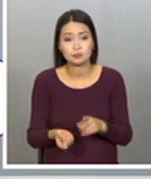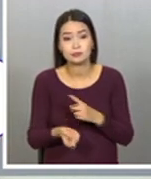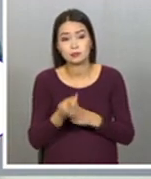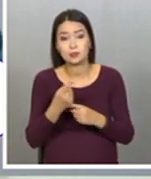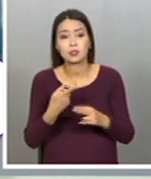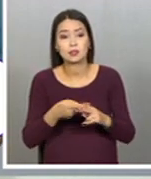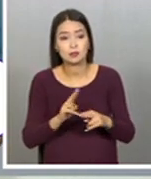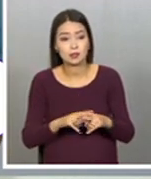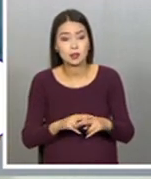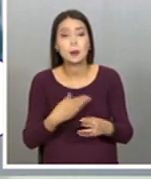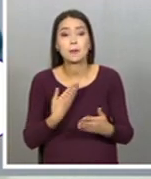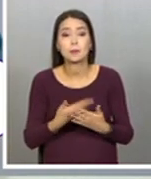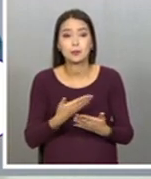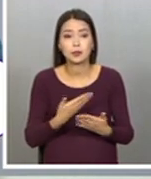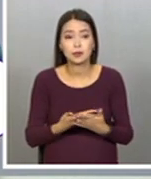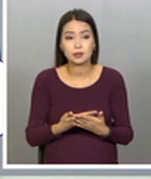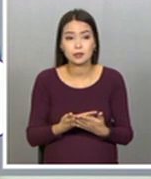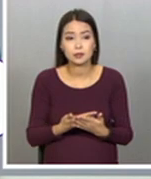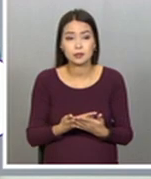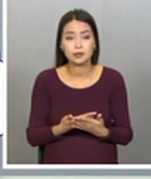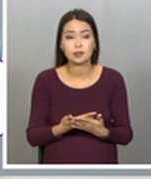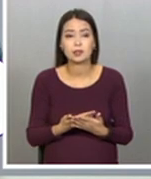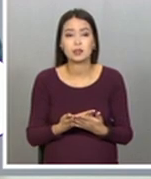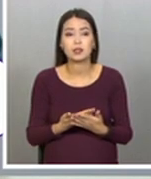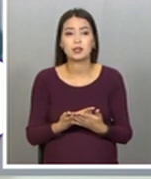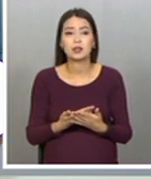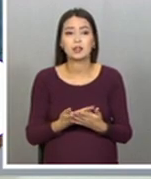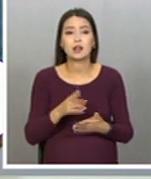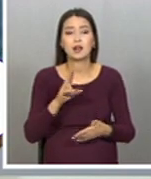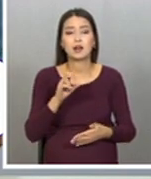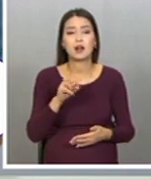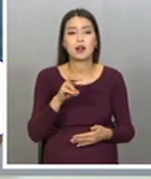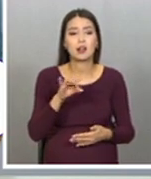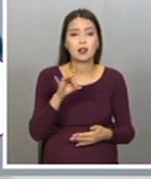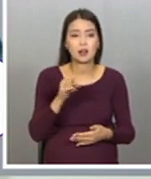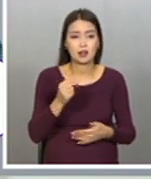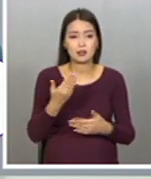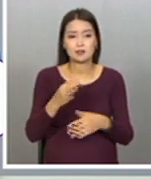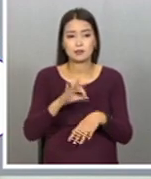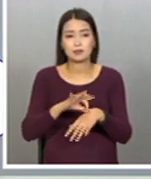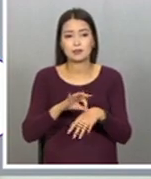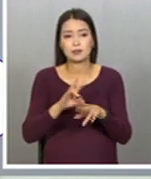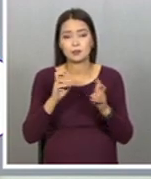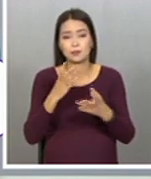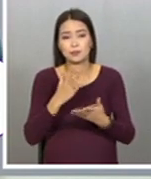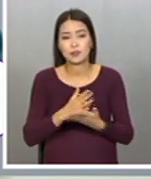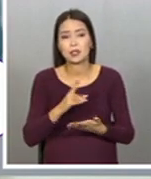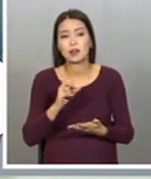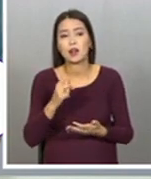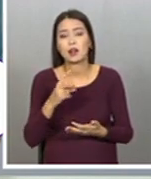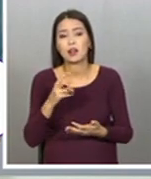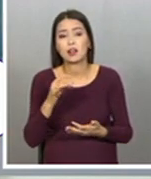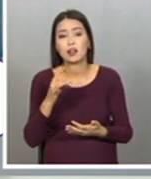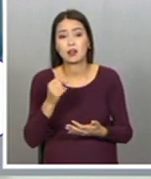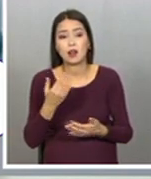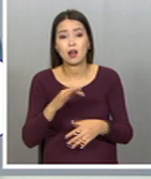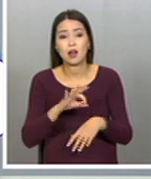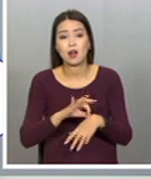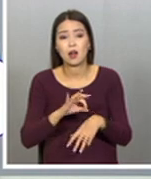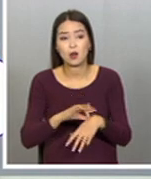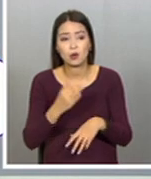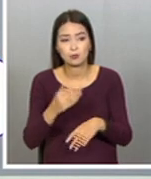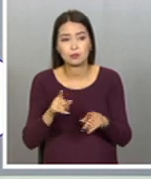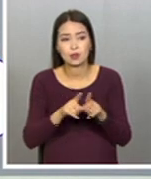Мысалы, тырысқақ деген ауру бар, немесе холера деп атайды. Холера ауруының тасымалдағышы үтірге